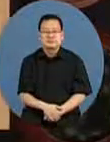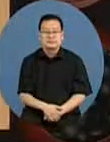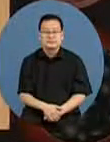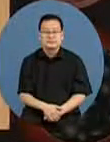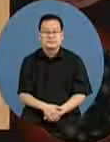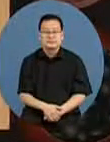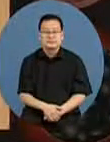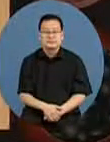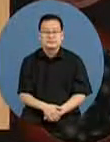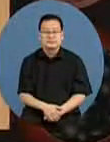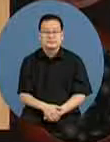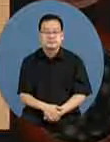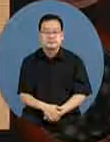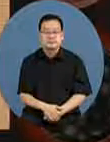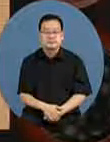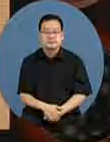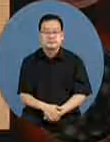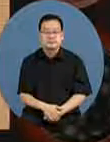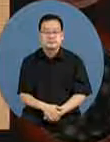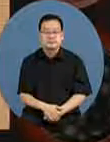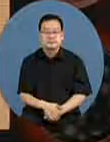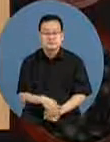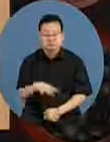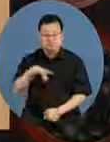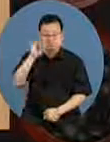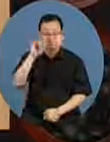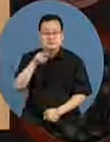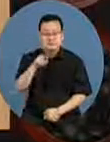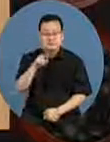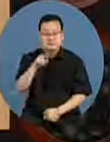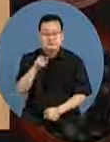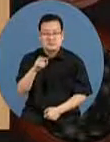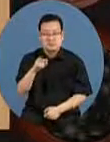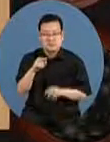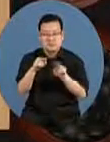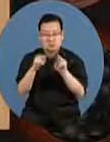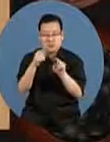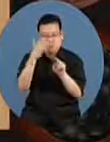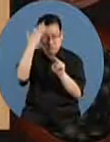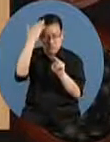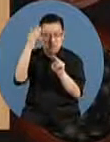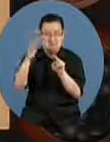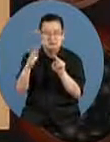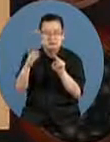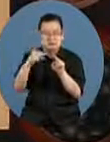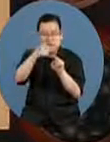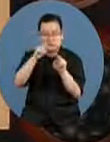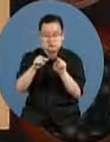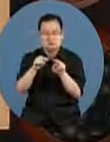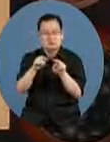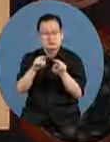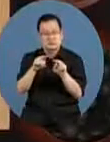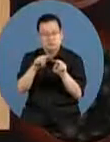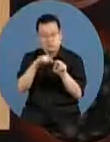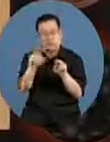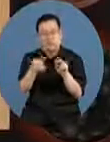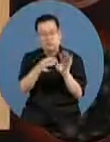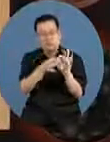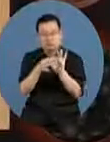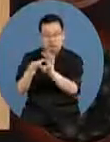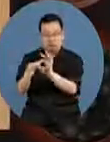자, 지금 일단은 두 점 머리를 젖혀서 2단 젖히는 것까지가 정석 수순입니다.